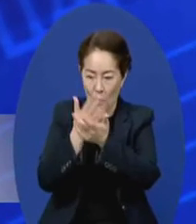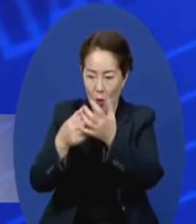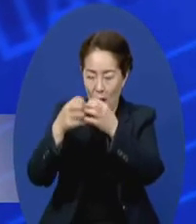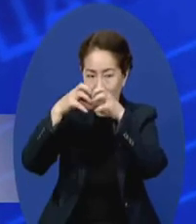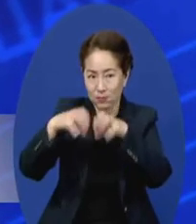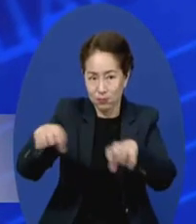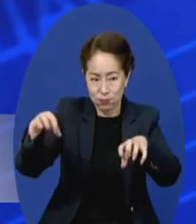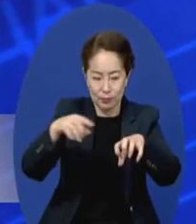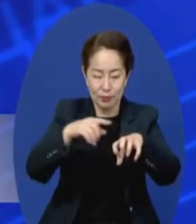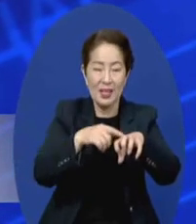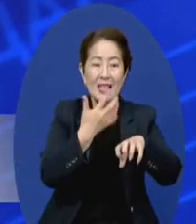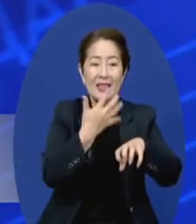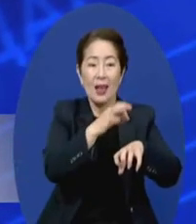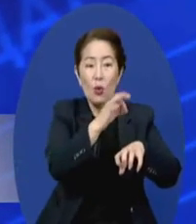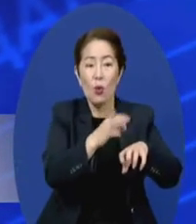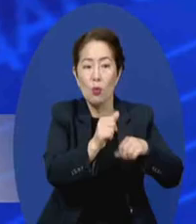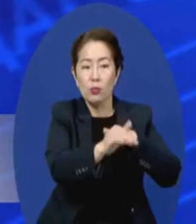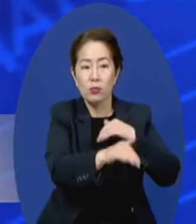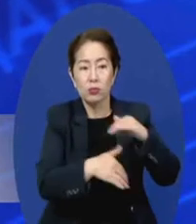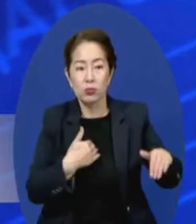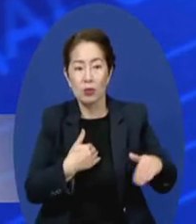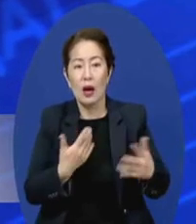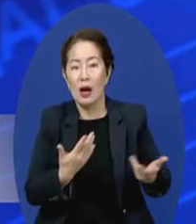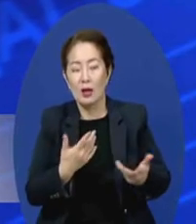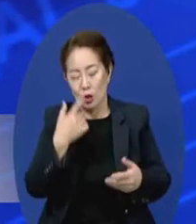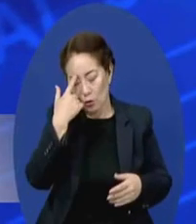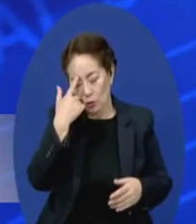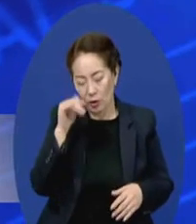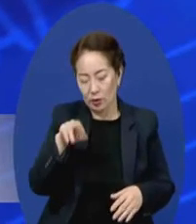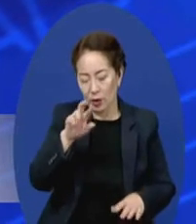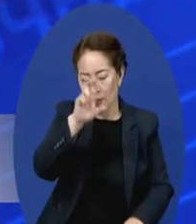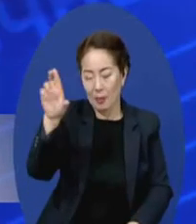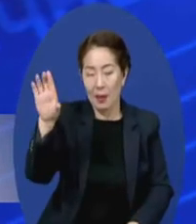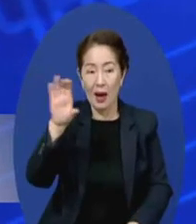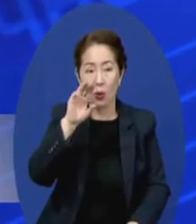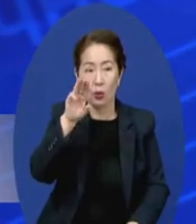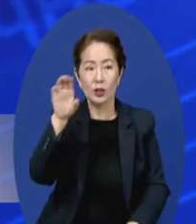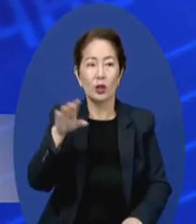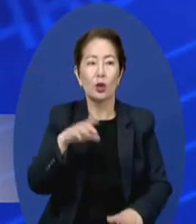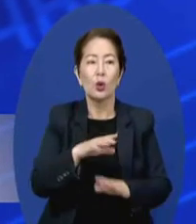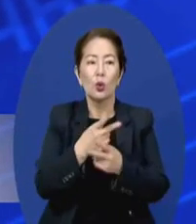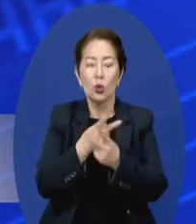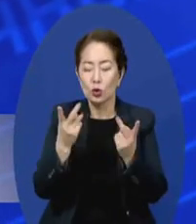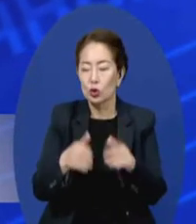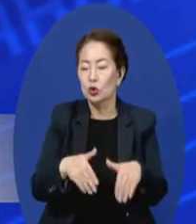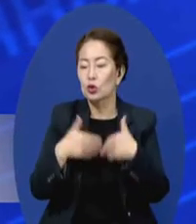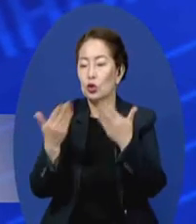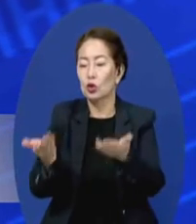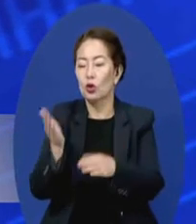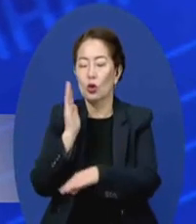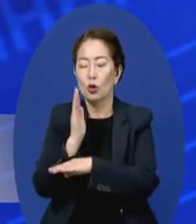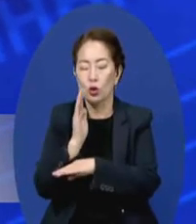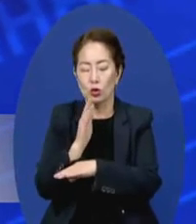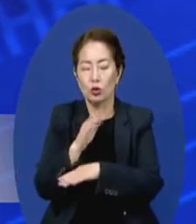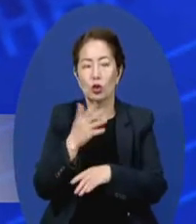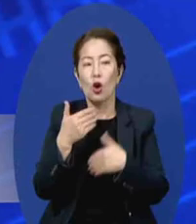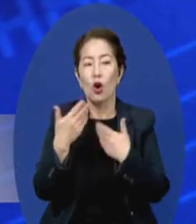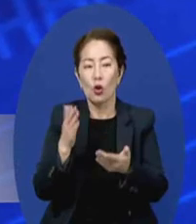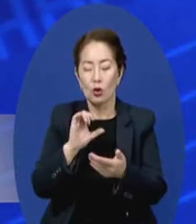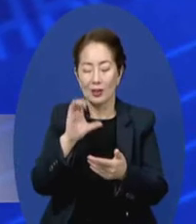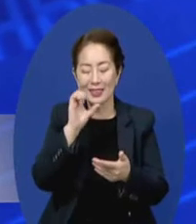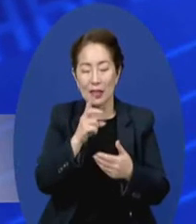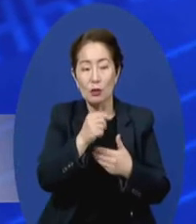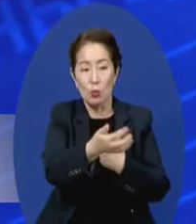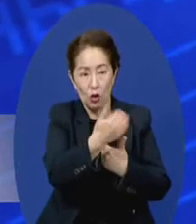хамтлагаар дамжуулаад Монголын төрийн бас байгууллага буюу үндэсний өгөх өдөр хөдөлгөөн өгөх өдөр санд ингэж орохоор болсон